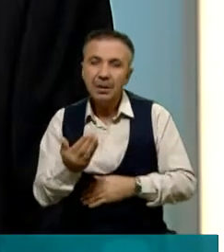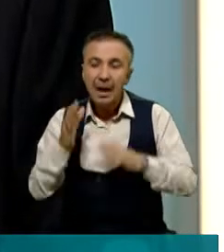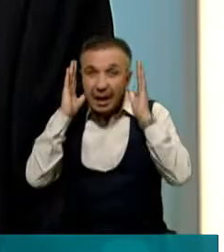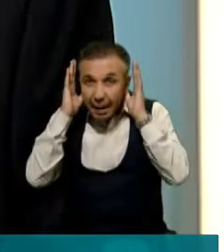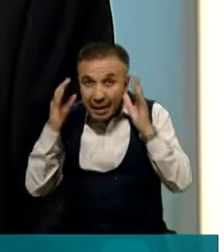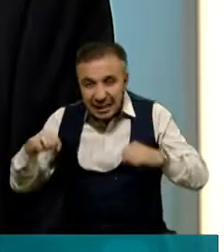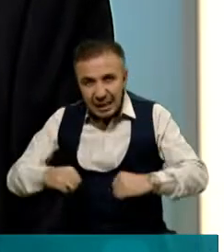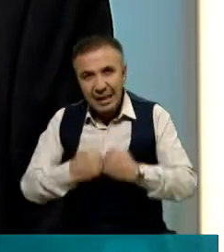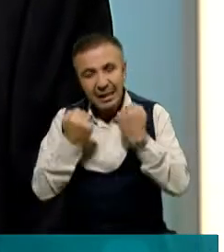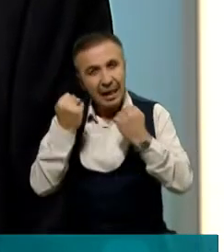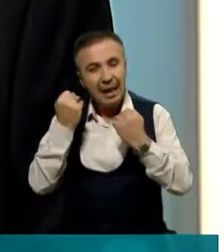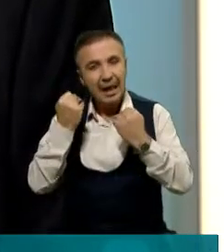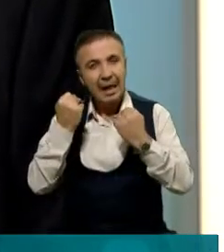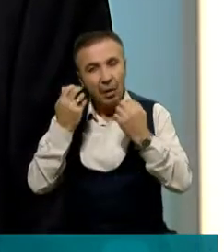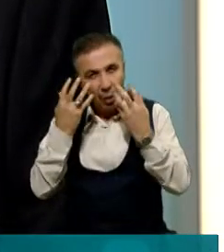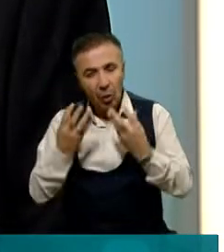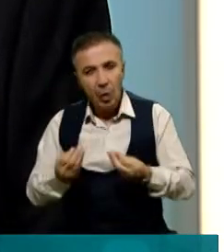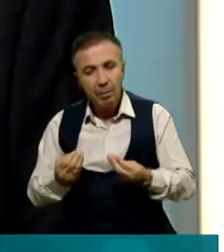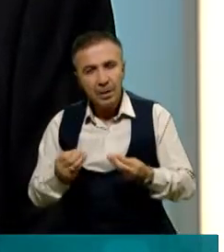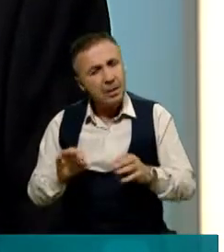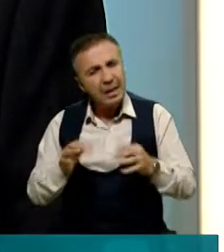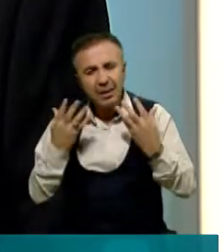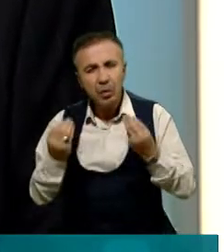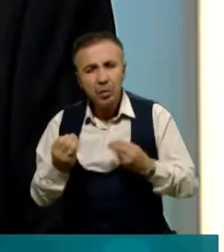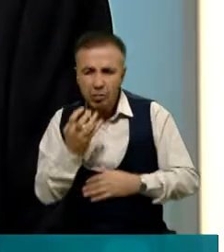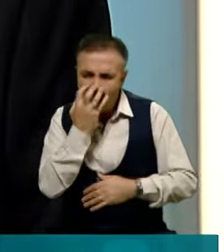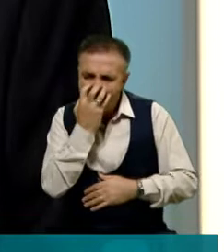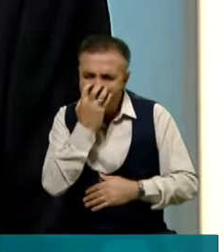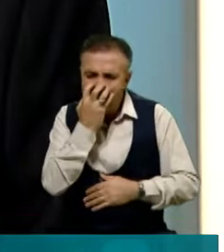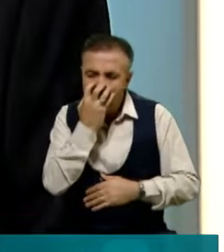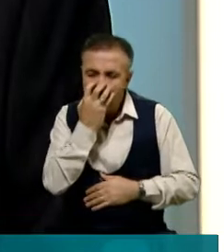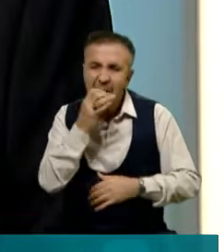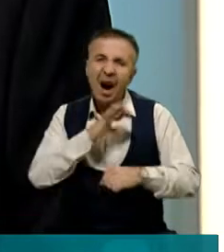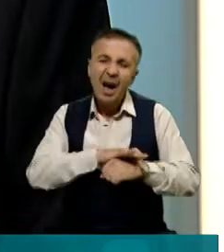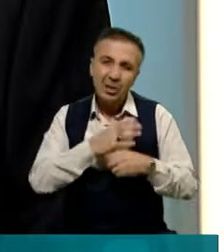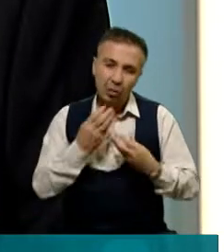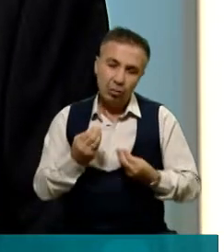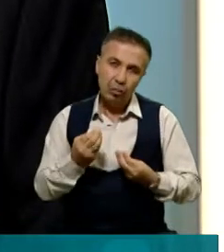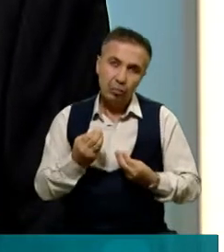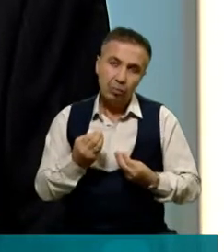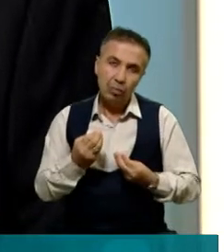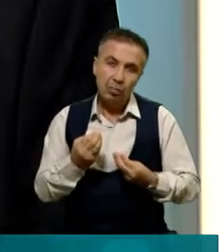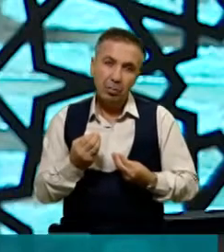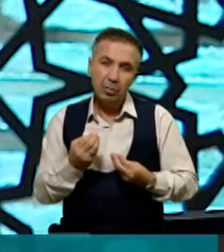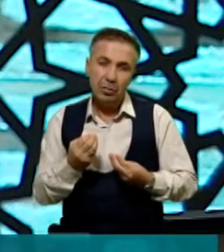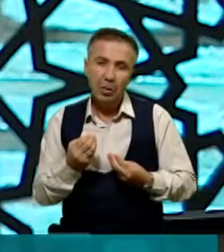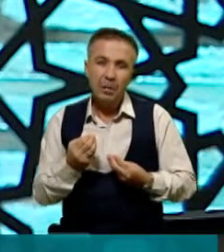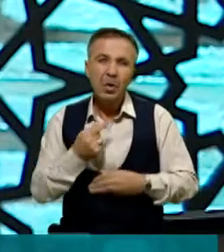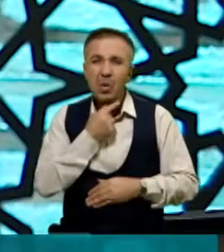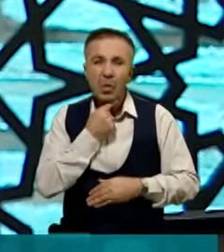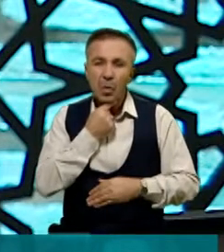kalması Bu nasıl olur koma halinde olur insan veya semavi bir özürden dolayı